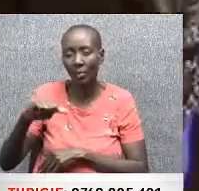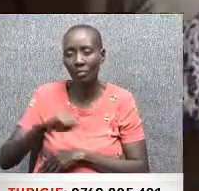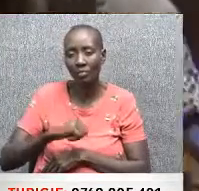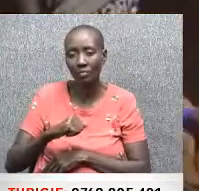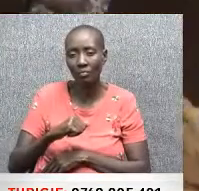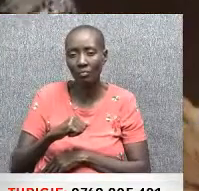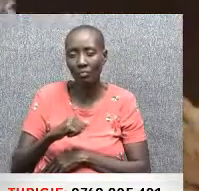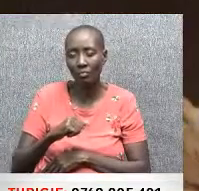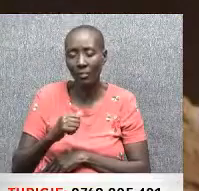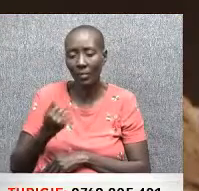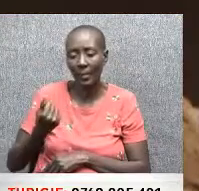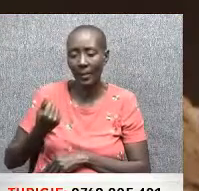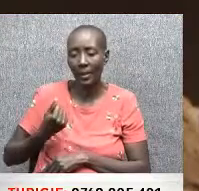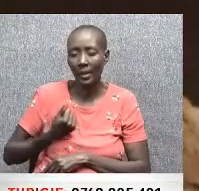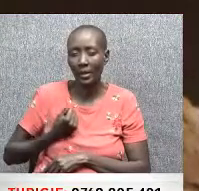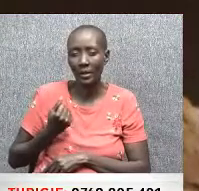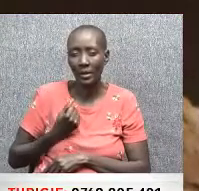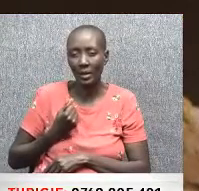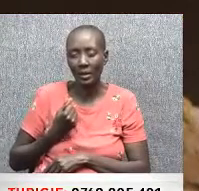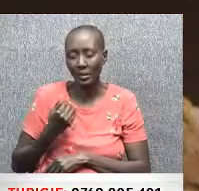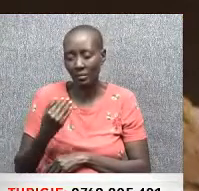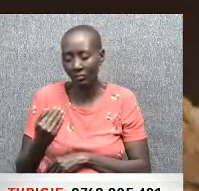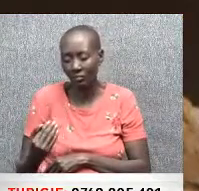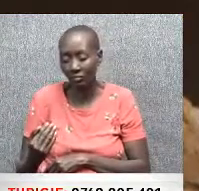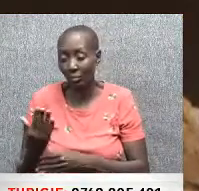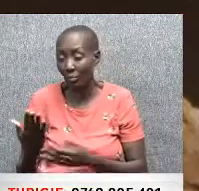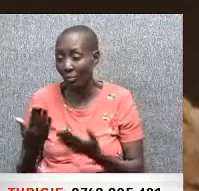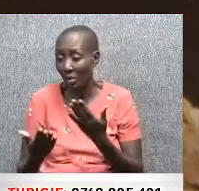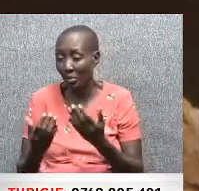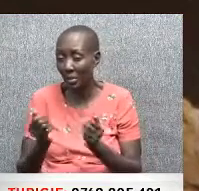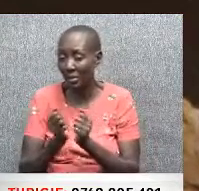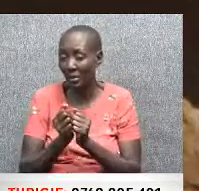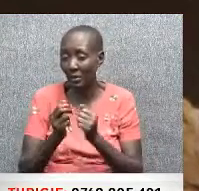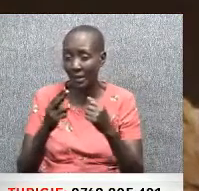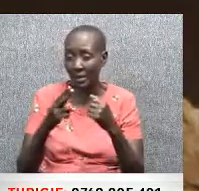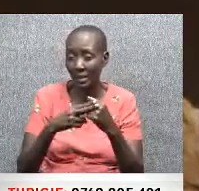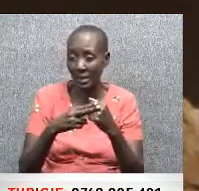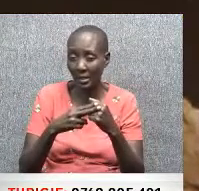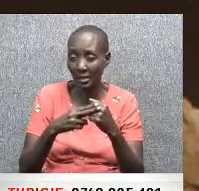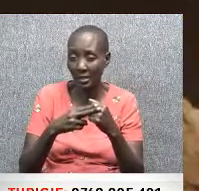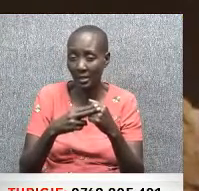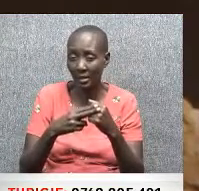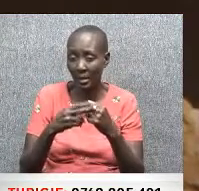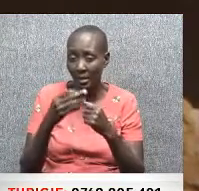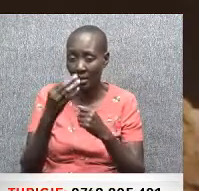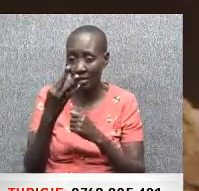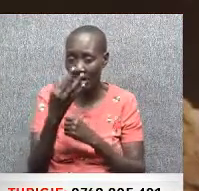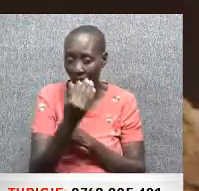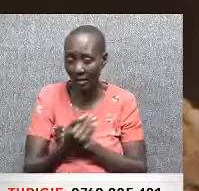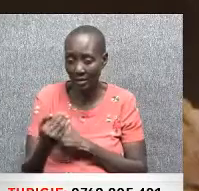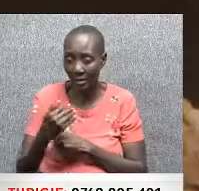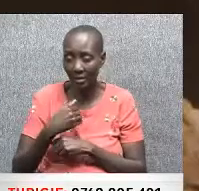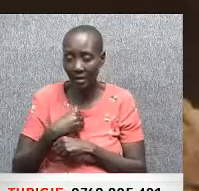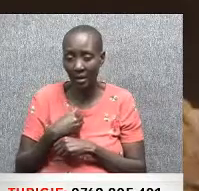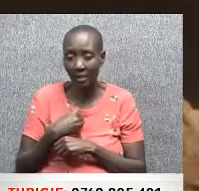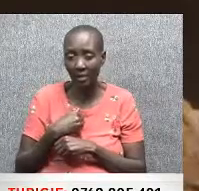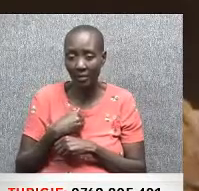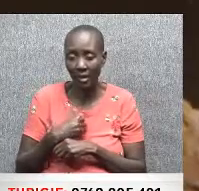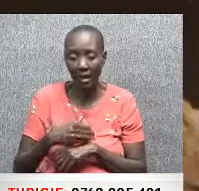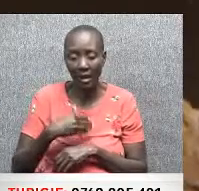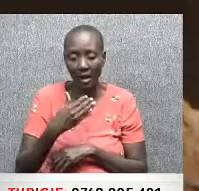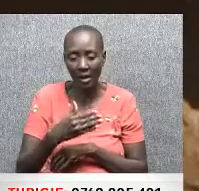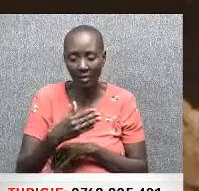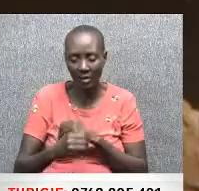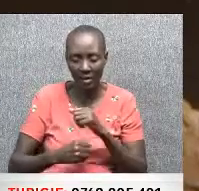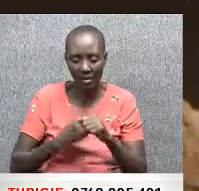underage. Unakuta msichana wa miaka 17 ako na watoto watatu. Na hao watoto wamefuatana mwaka mwaka.